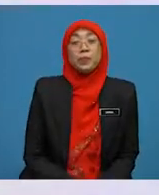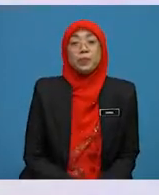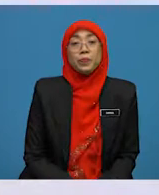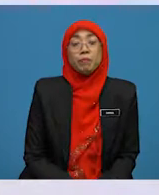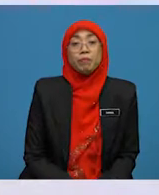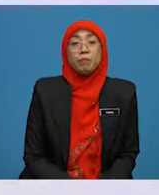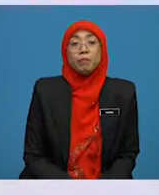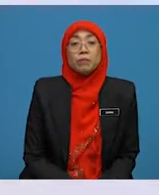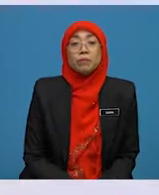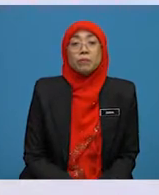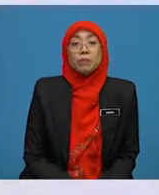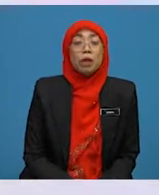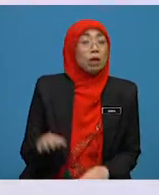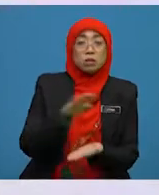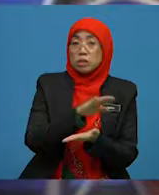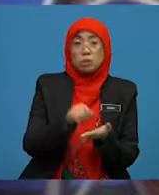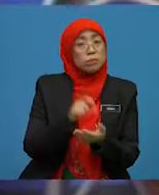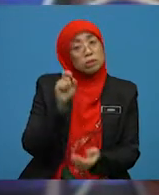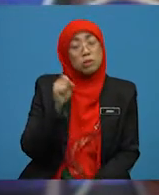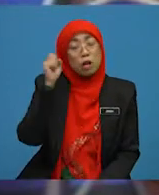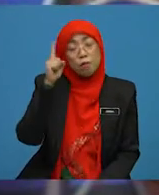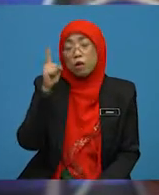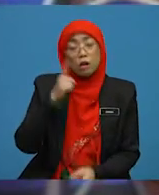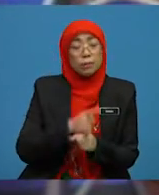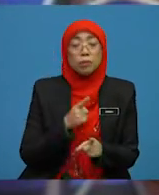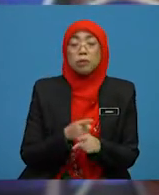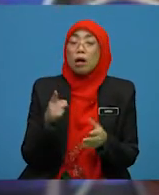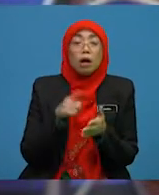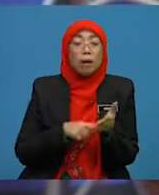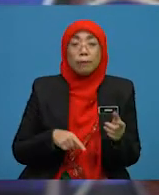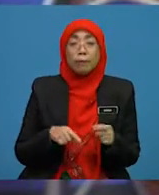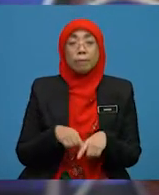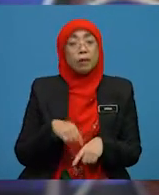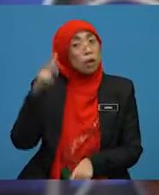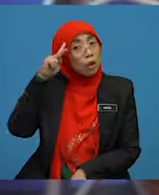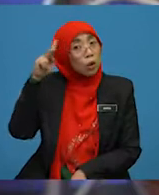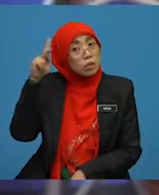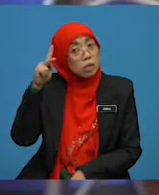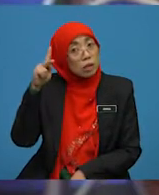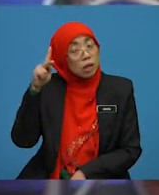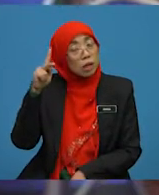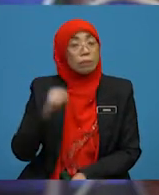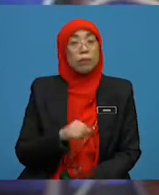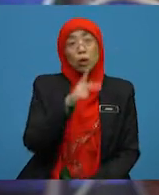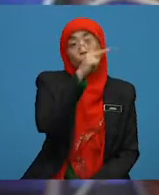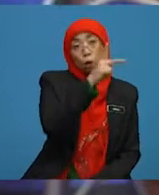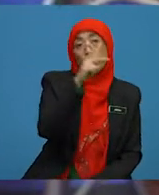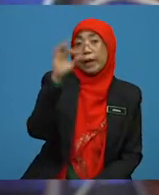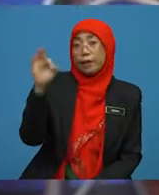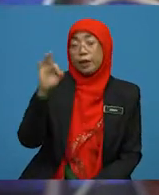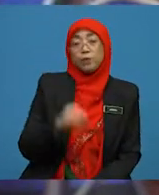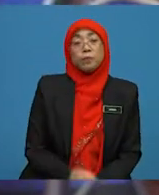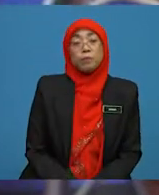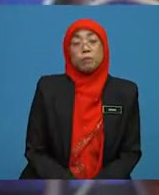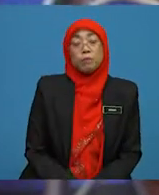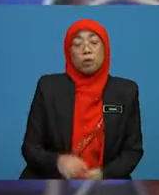Soalan ini memerlukan pemahaman pelajar tentang konsep konotatif untuk membina ayat